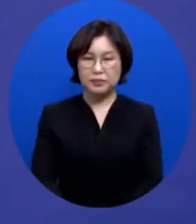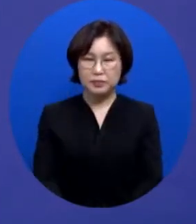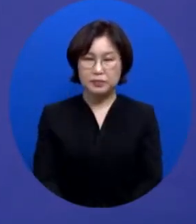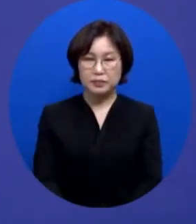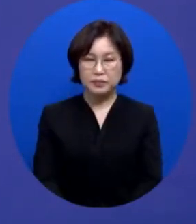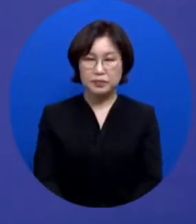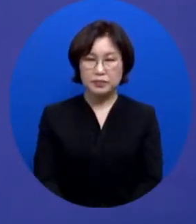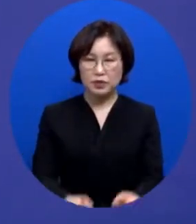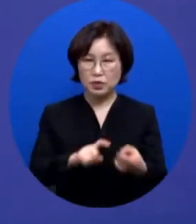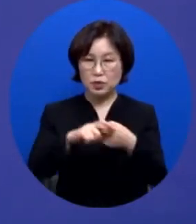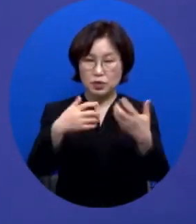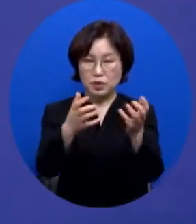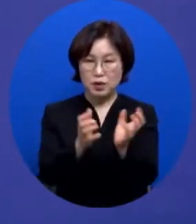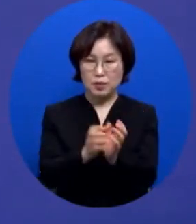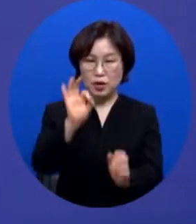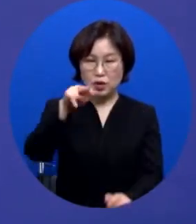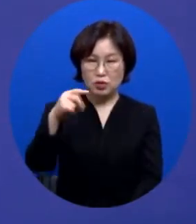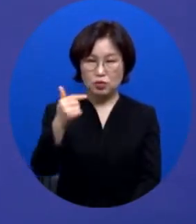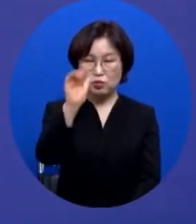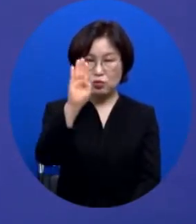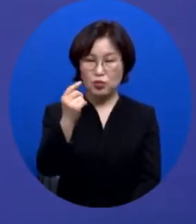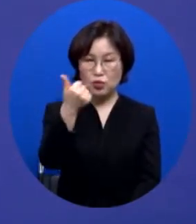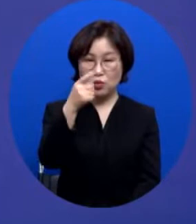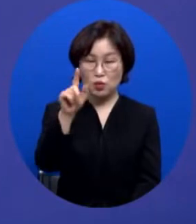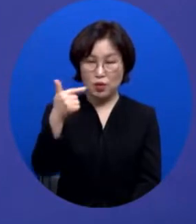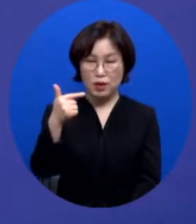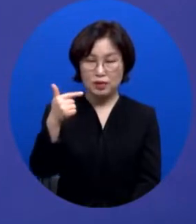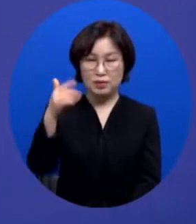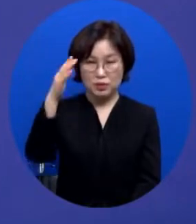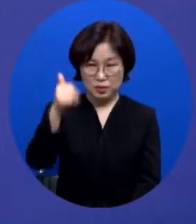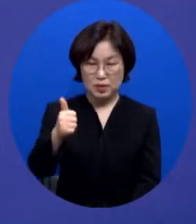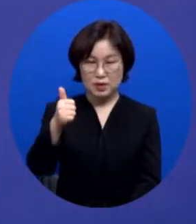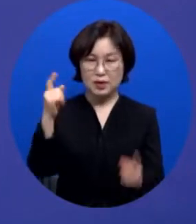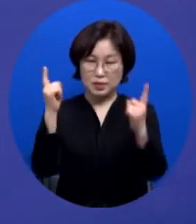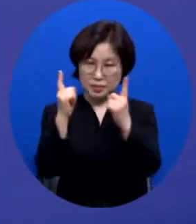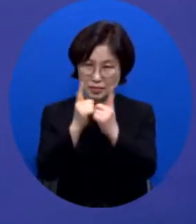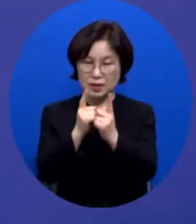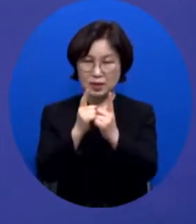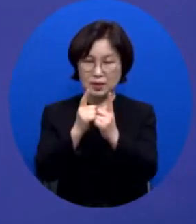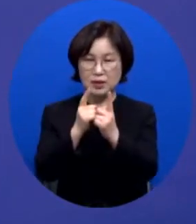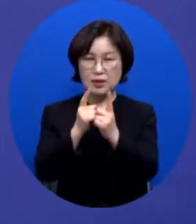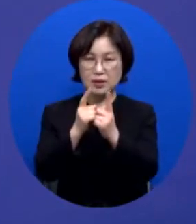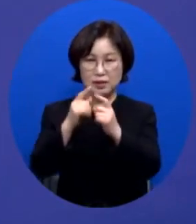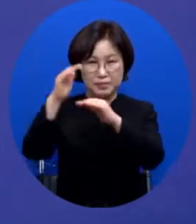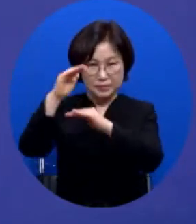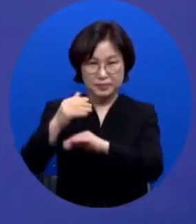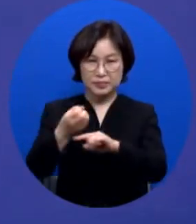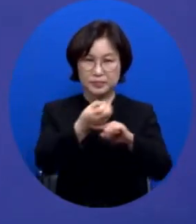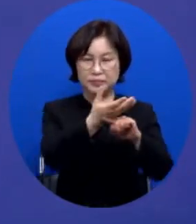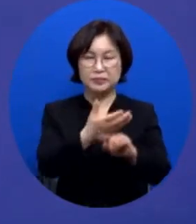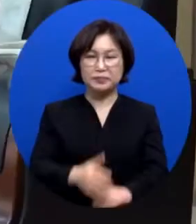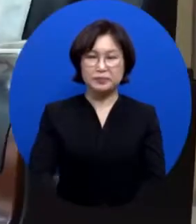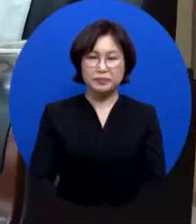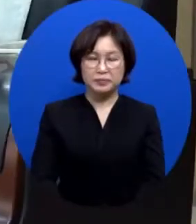인천시 기독교 총연합회 윤보환 총회장을 만나서 기도회 소식 들어봤습니다. 김덕원 기자입니다.